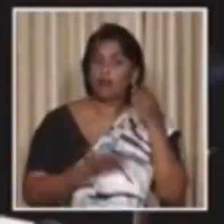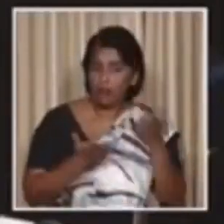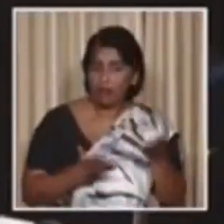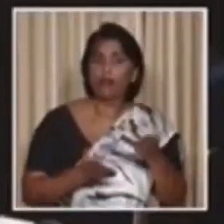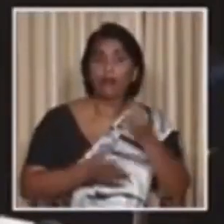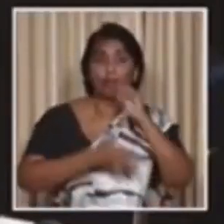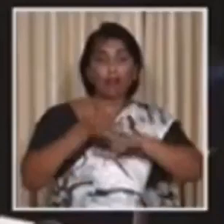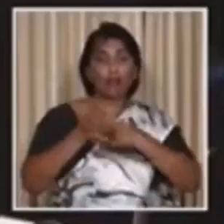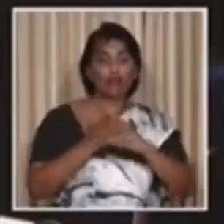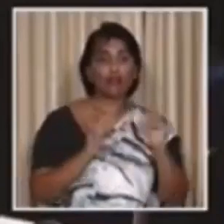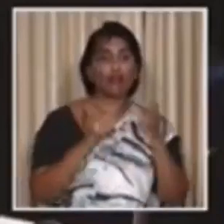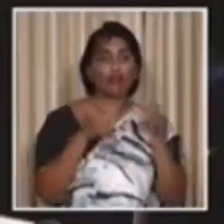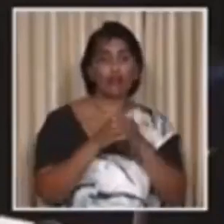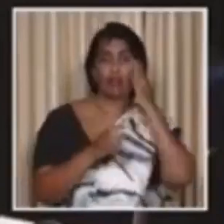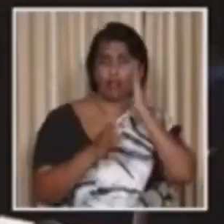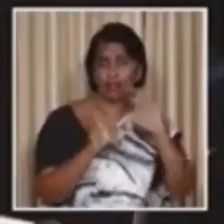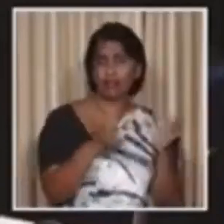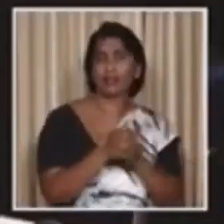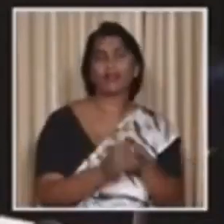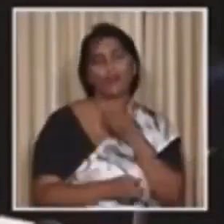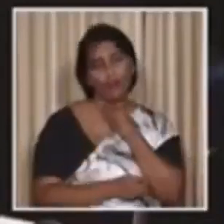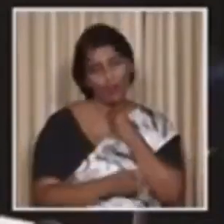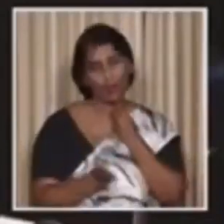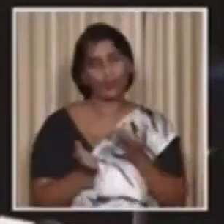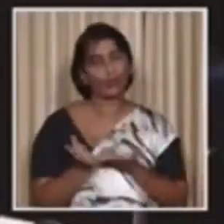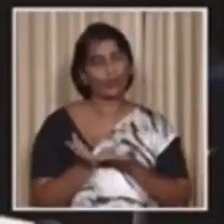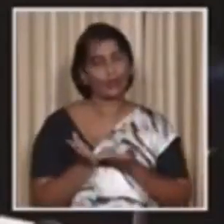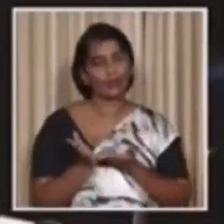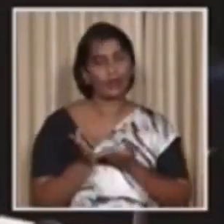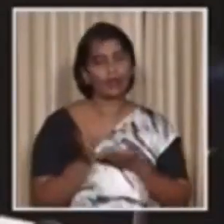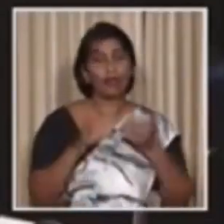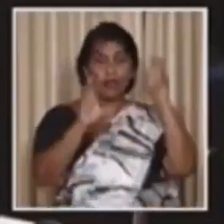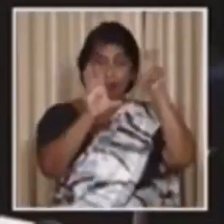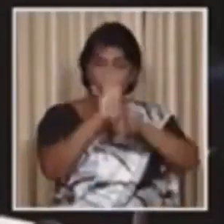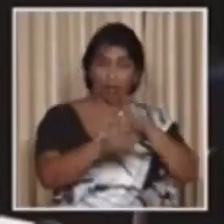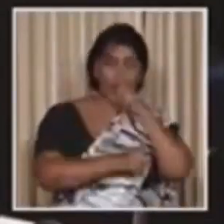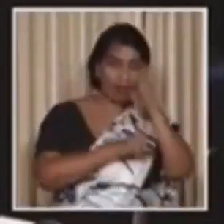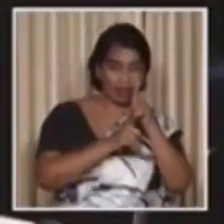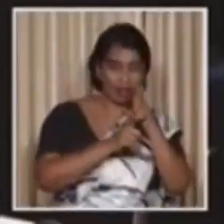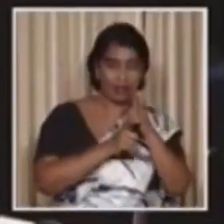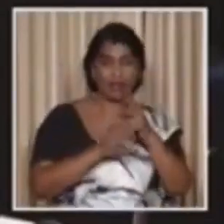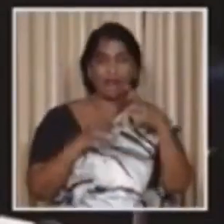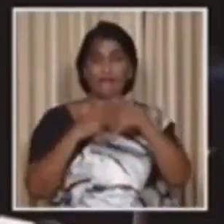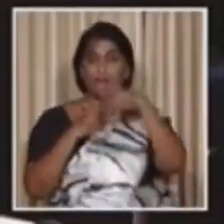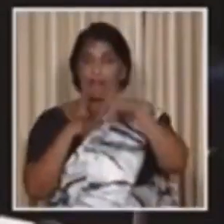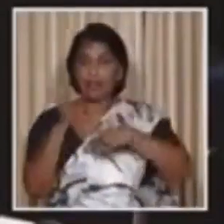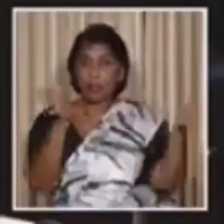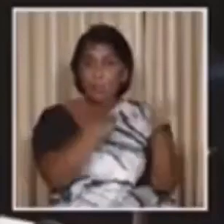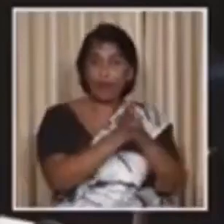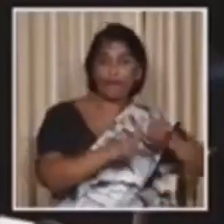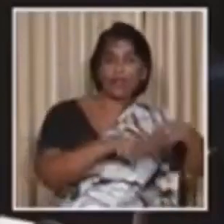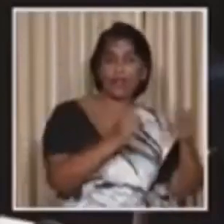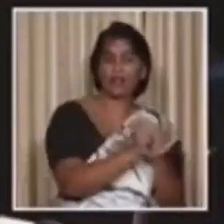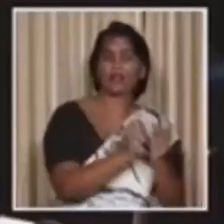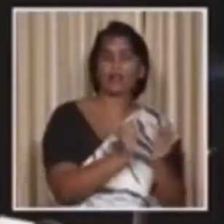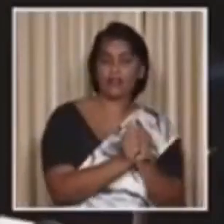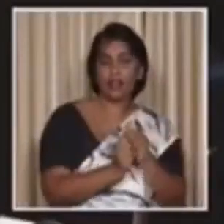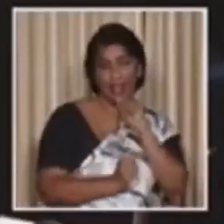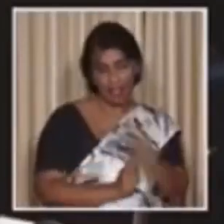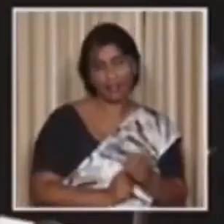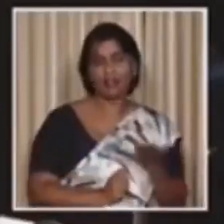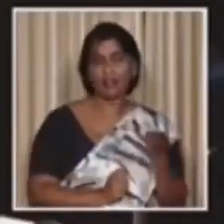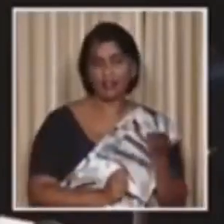කියන මොකද? අයවැය කාර්යාලය දන්න ස්වාධීනව. බොරු නෙමෙයි. මේ පුටේ වාඩි වෙලා එකක් කියනවා. වජිරත් එක්ක එකතු වෙලා වෙන වැඩක් කරනවා. මේක නැත්ත